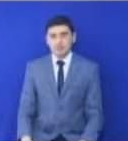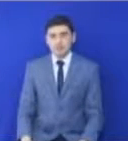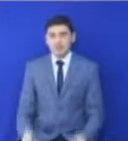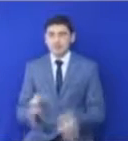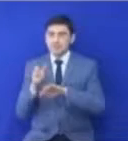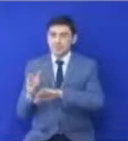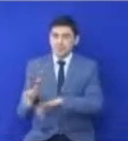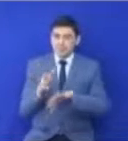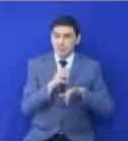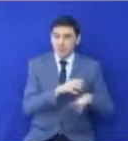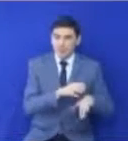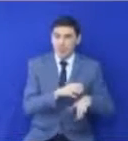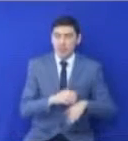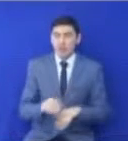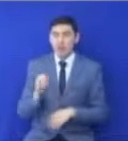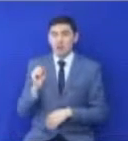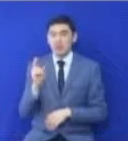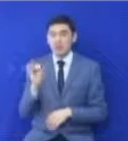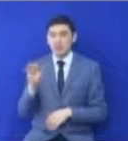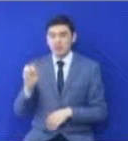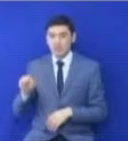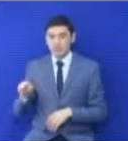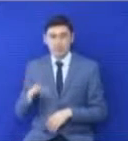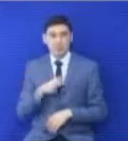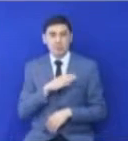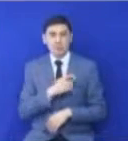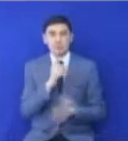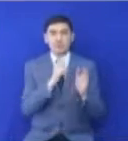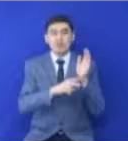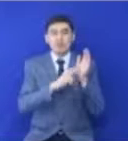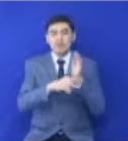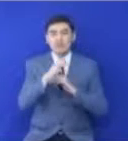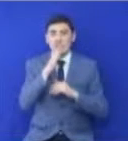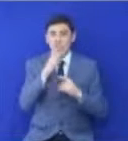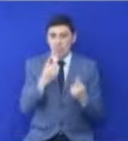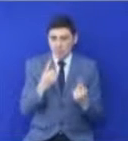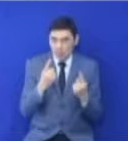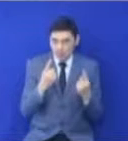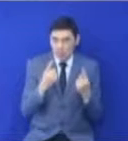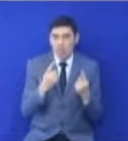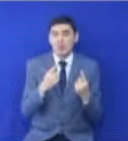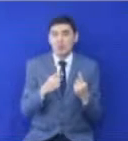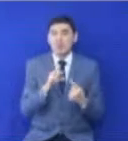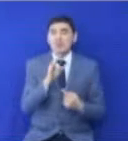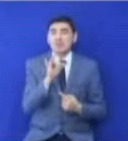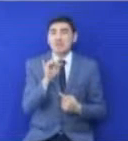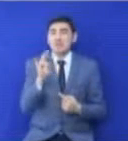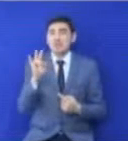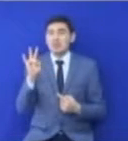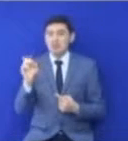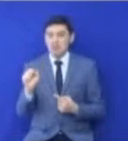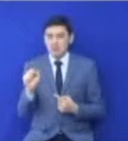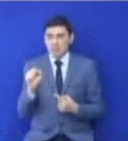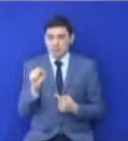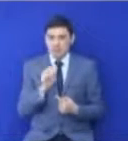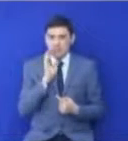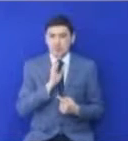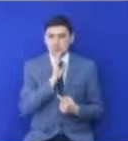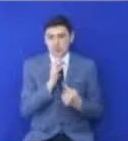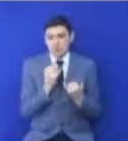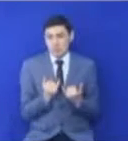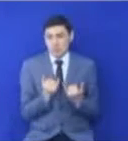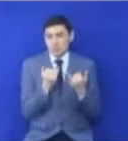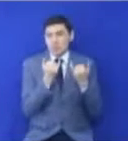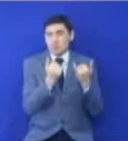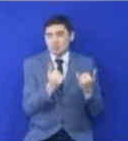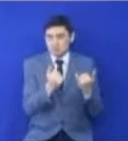Өзге де жаңалықтар. Қалалық әкімшілікте 70 жасқа толуына орай мемлекет және қоғам қайраткері Нина Рыбалолеваға құрмет көрсетілді.